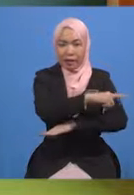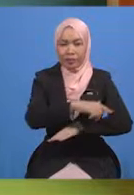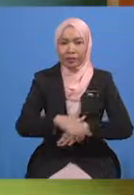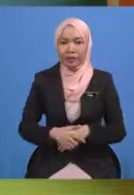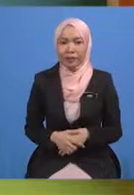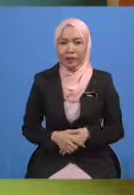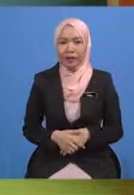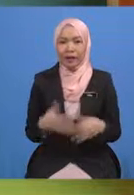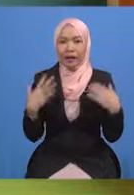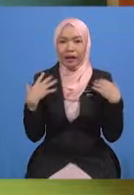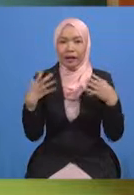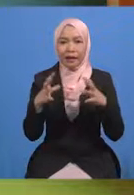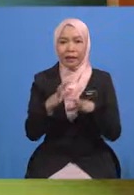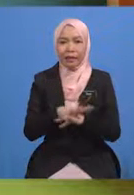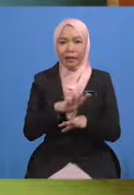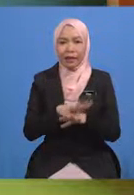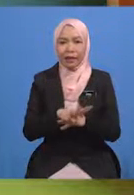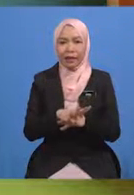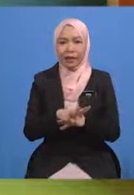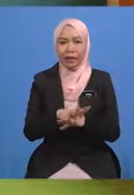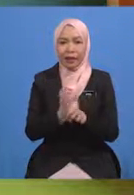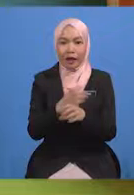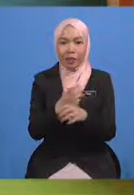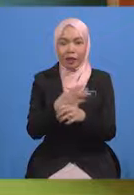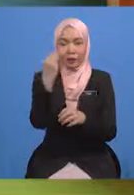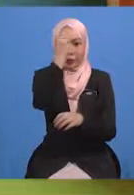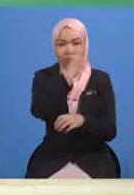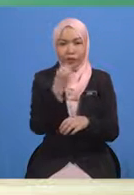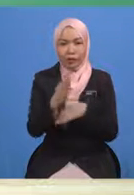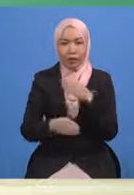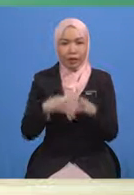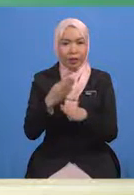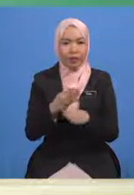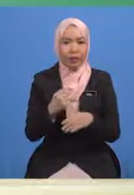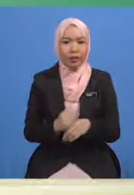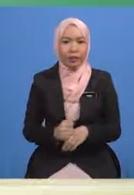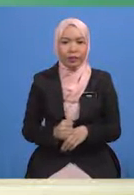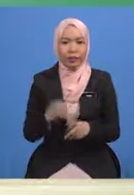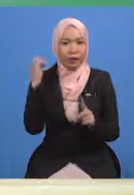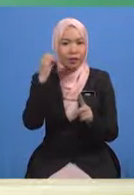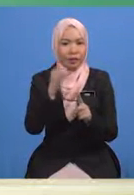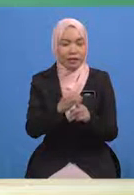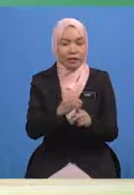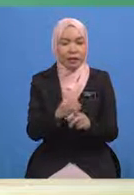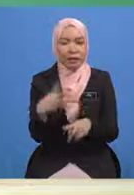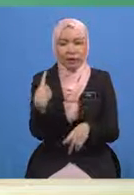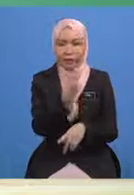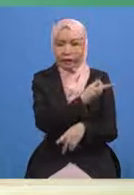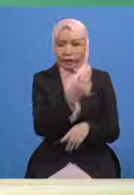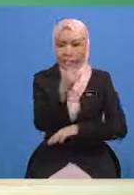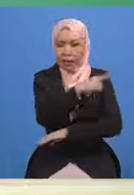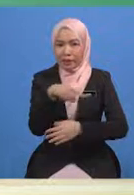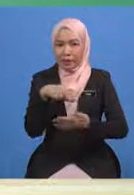banyak bentuk muka bumi yang harus kamu terukai nanti. Objektif pembelajaran kita hari